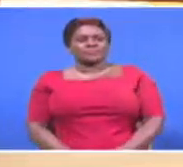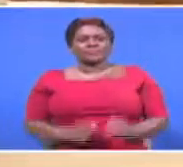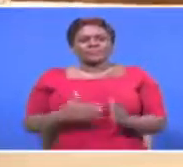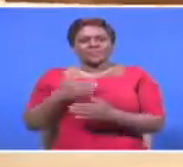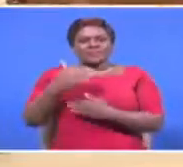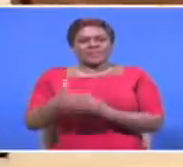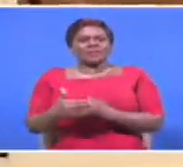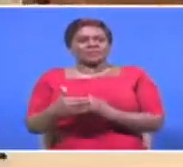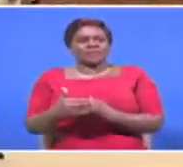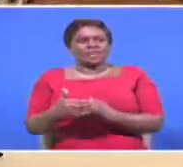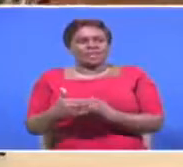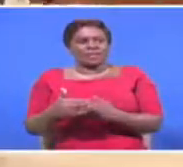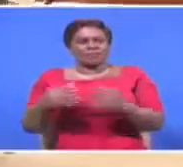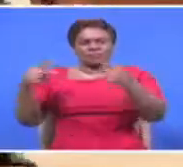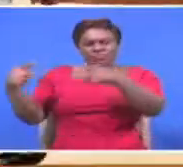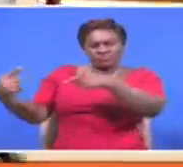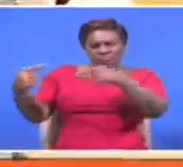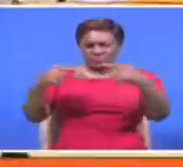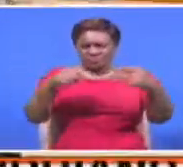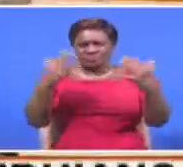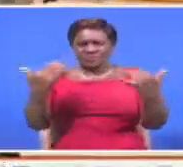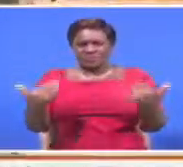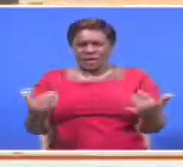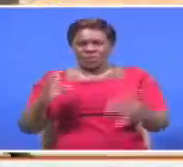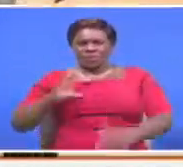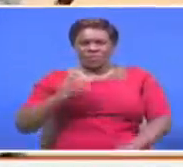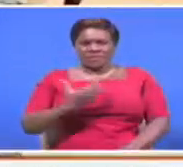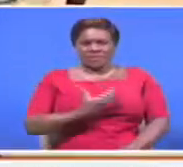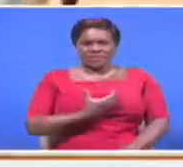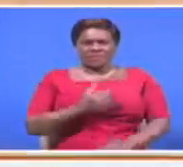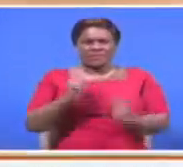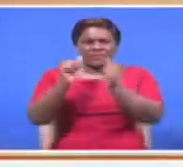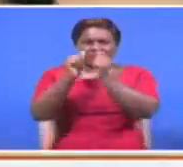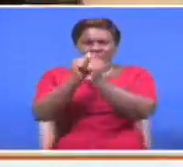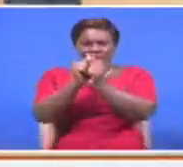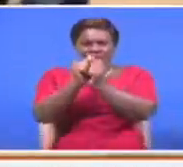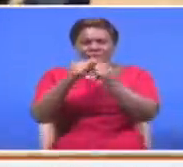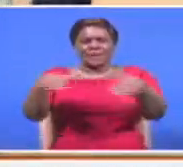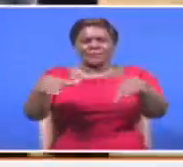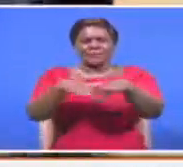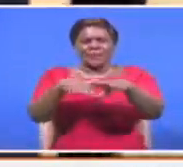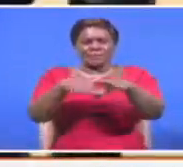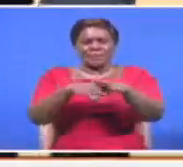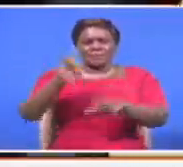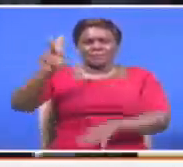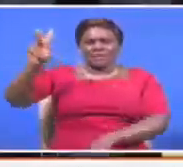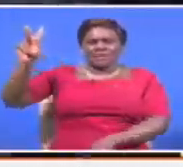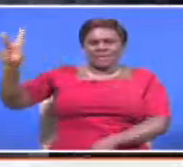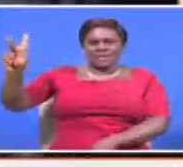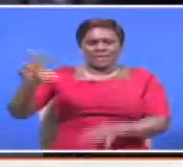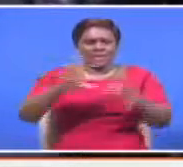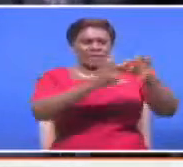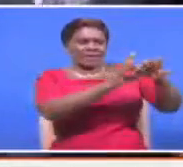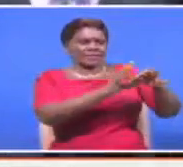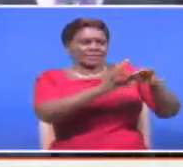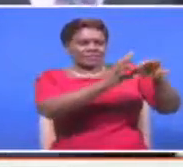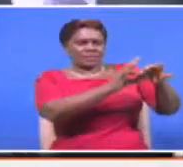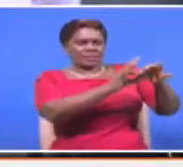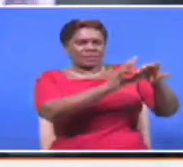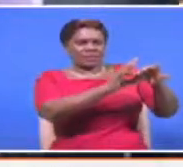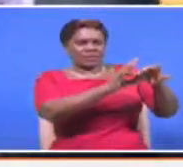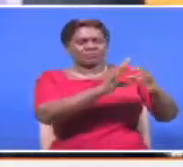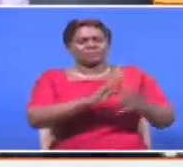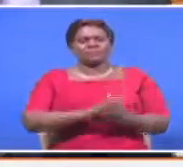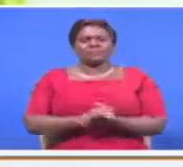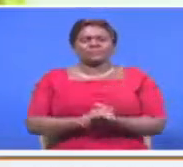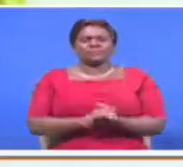Baada ya muda wa shauku na hatihati, hatimaye kamati mpya watu kumi kutoka upande wa Kenya Kwanza na ule wapinzani wa Azimio la Umoja